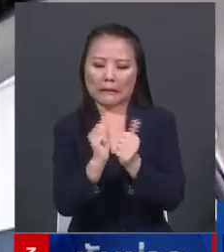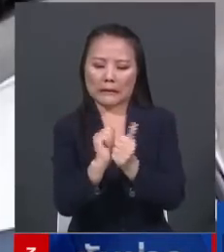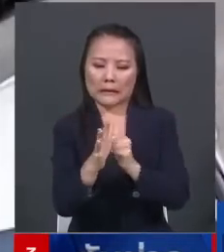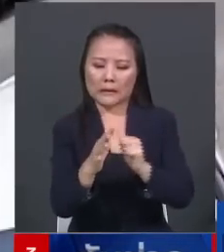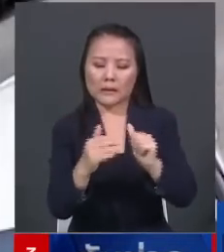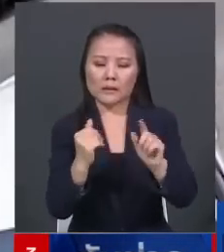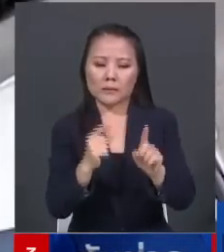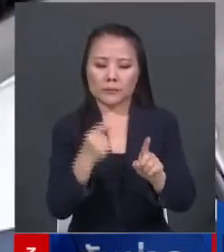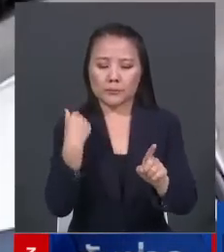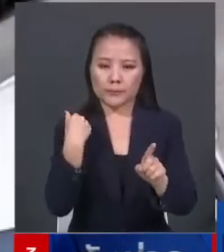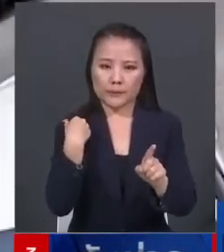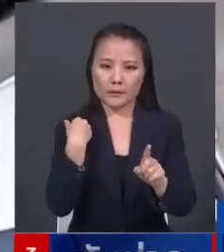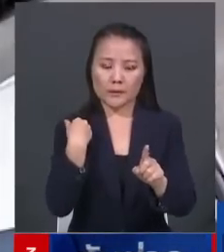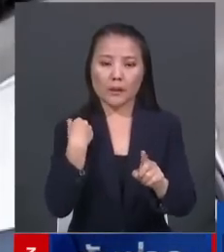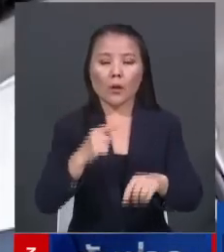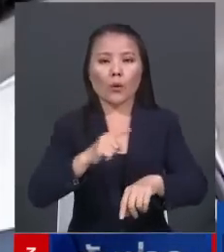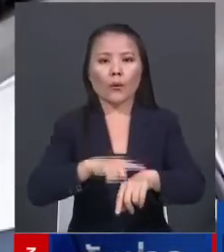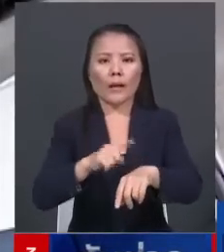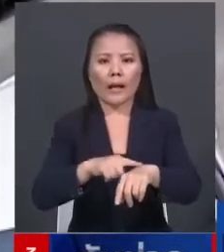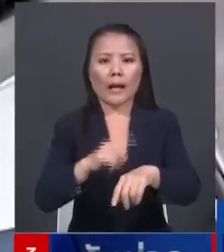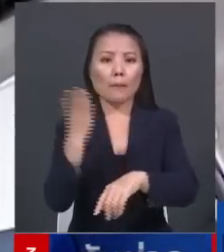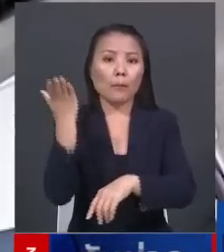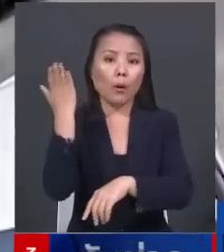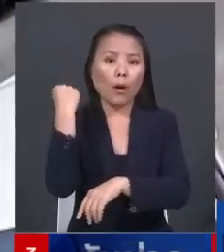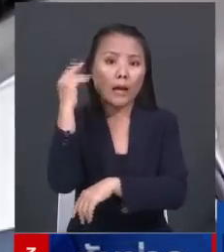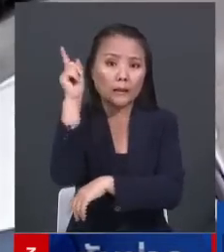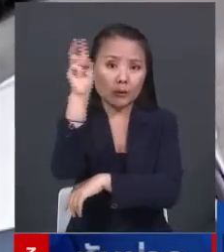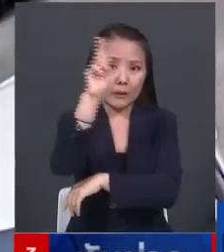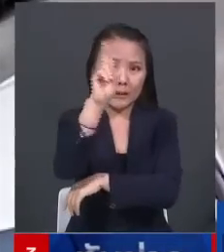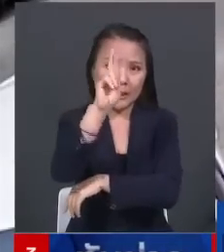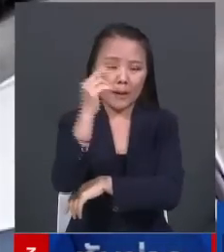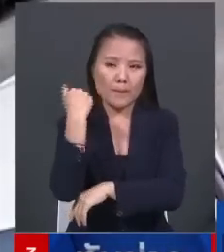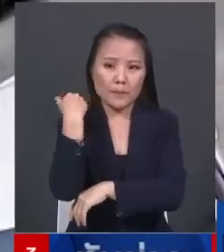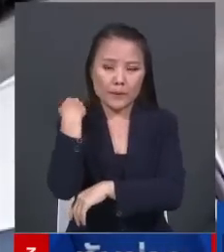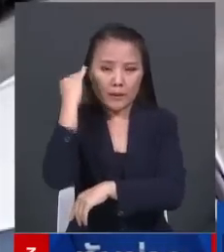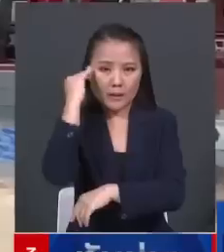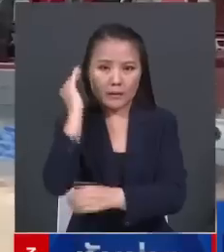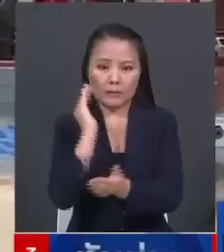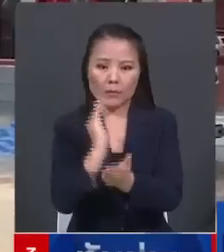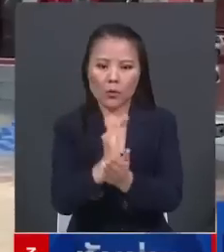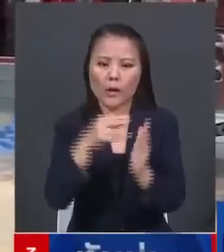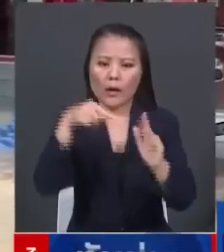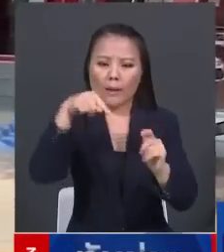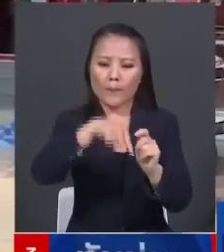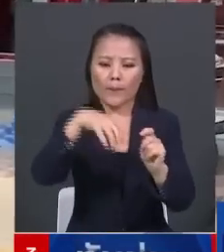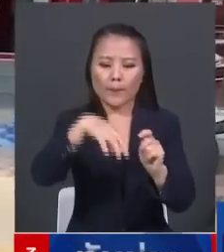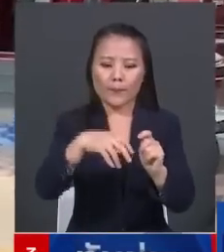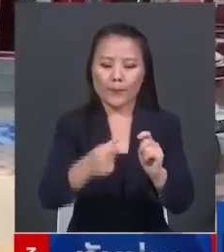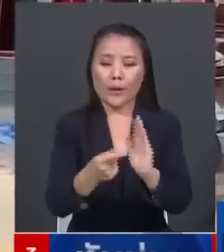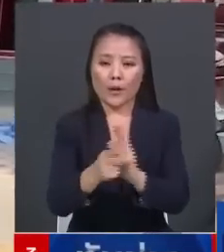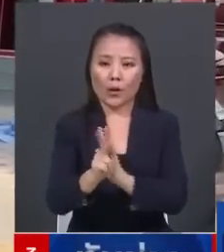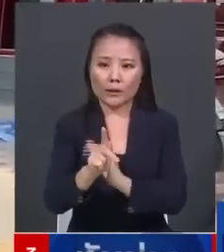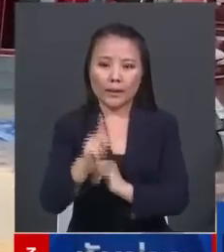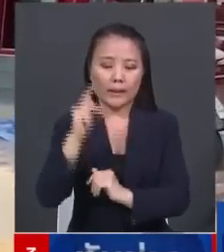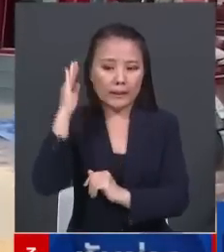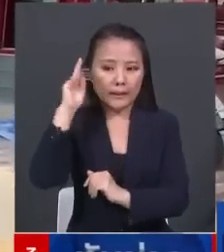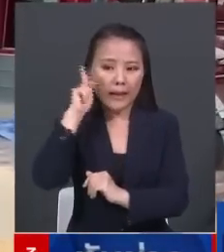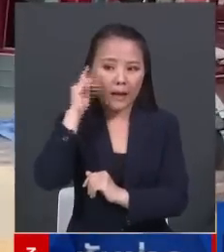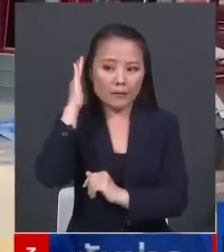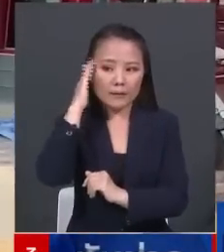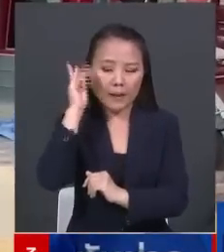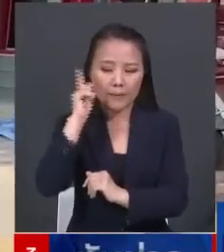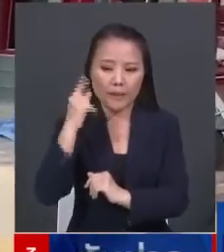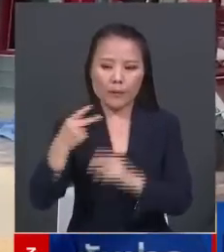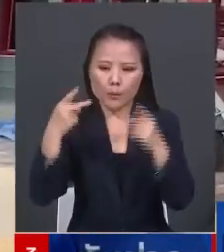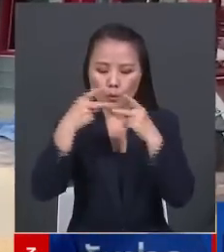การณ์นี้คุณผู้ชมคะเกิดขึ้นเมื่อช่วงเที่ยงของเมื่อวานนี้นะคะตำรวจสภ.เมืองขอนแก่นค่ะได้รับแจ้งว่ามีเหตุวิ่งราวทรั